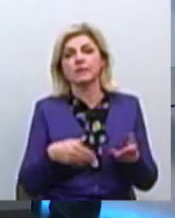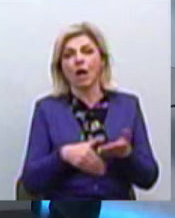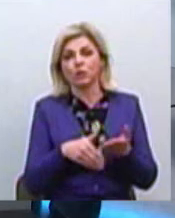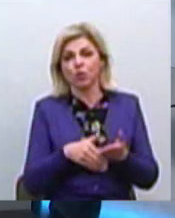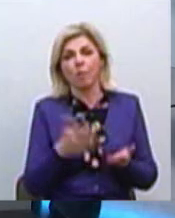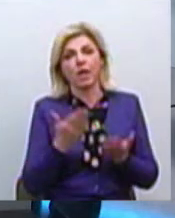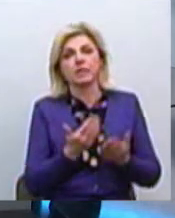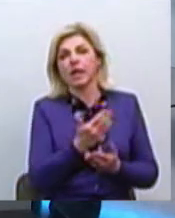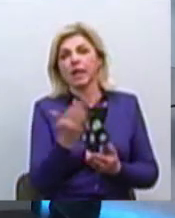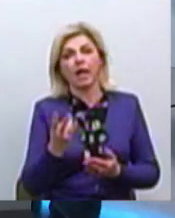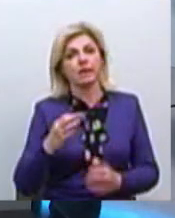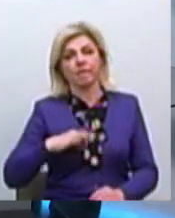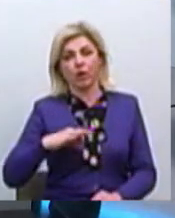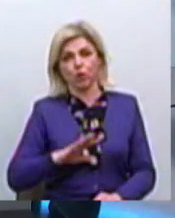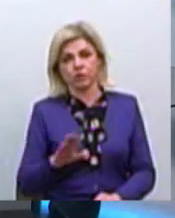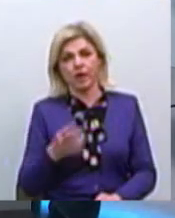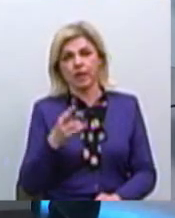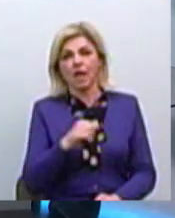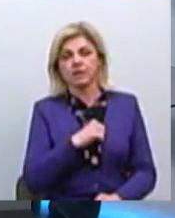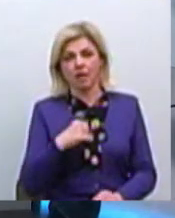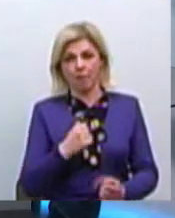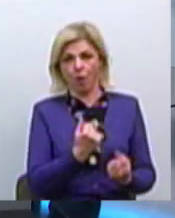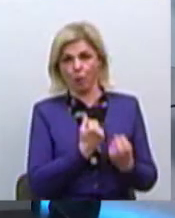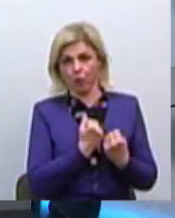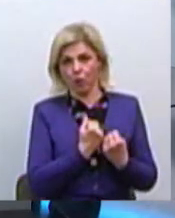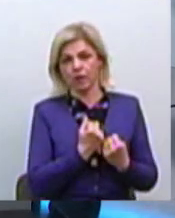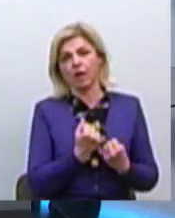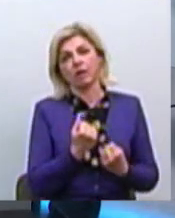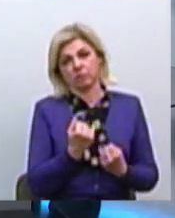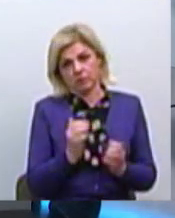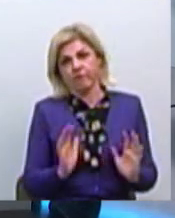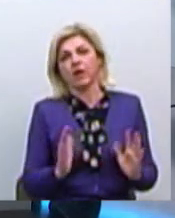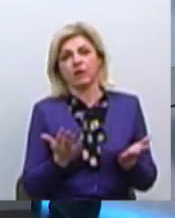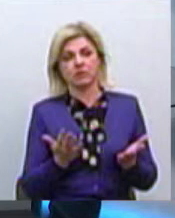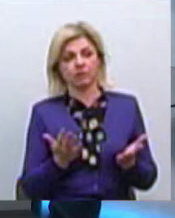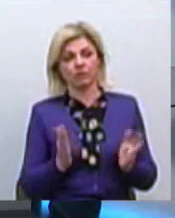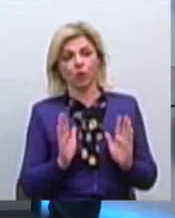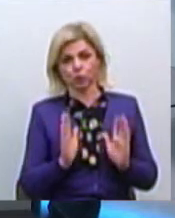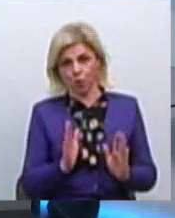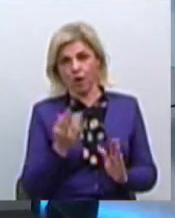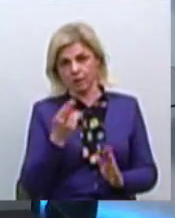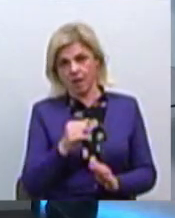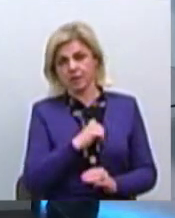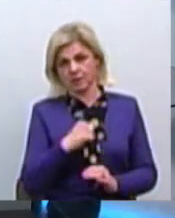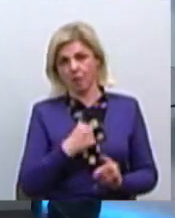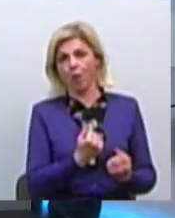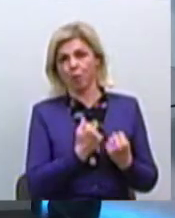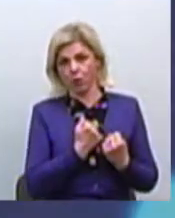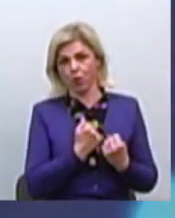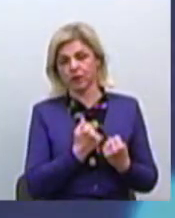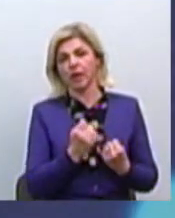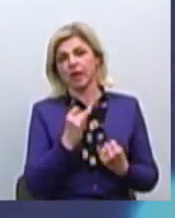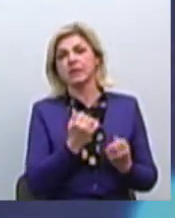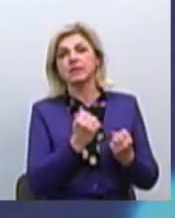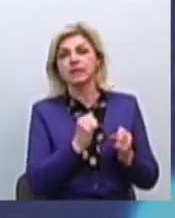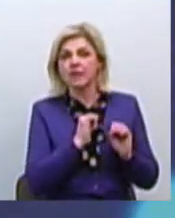не використовують? Для самооборони у разі... Лише для самооборони? Лише для самооборони. Та захисту,